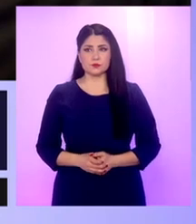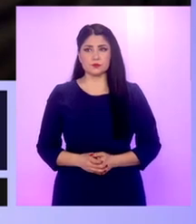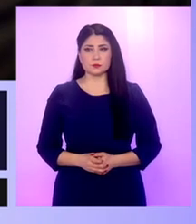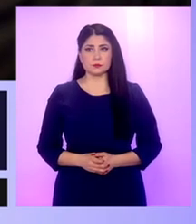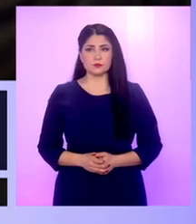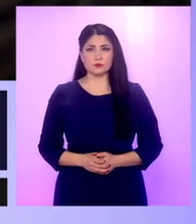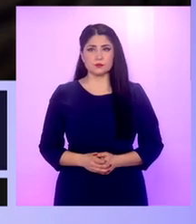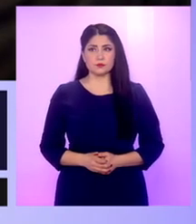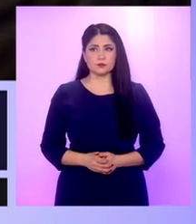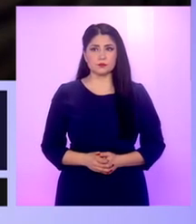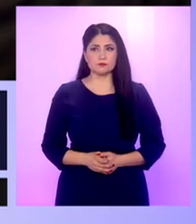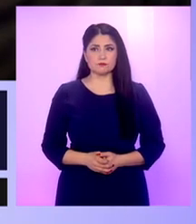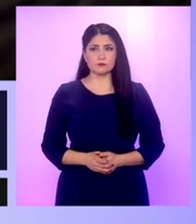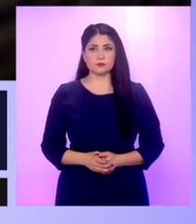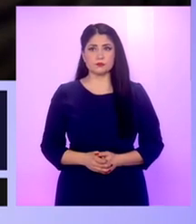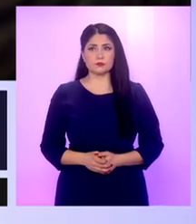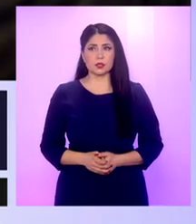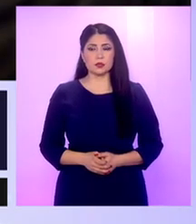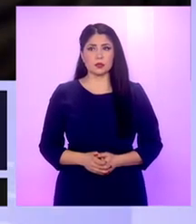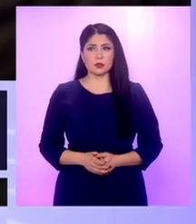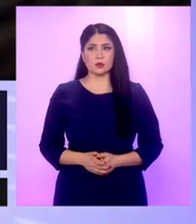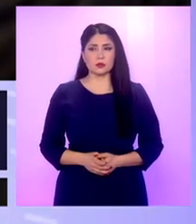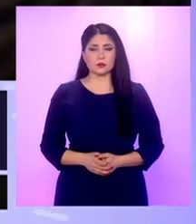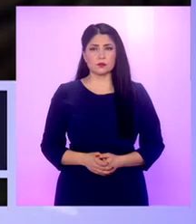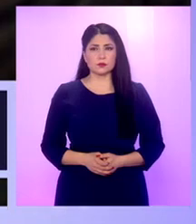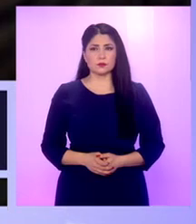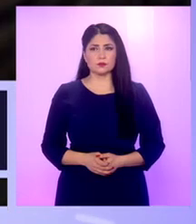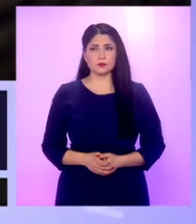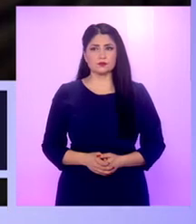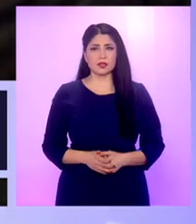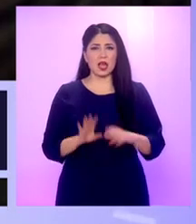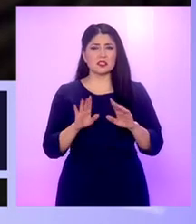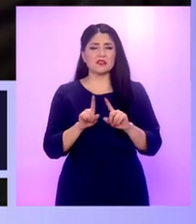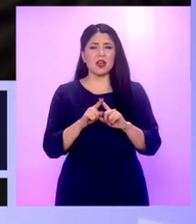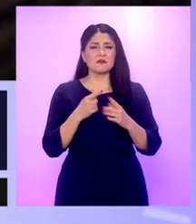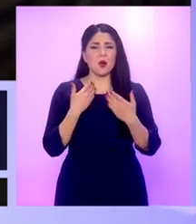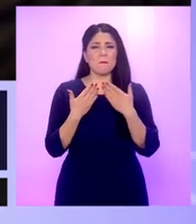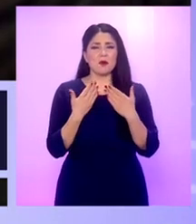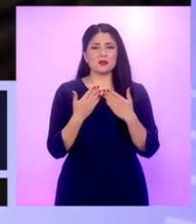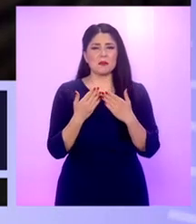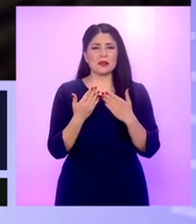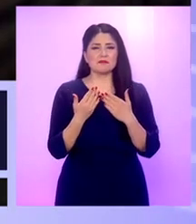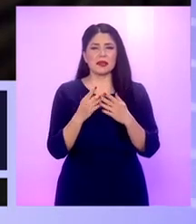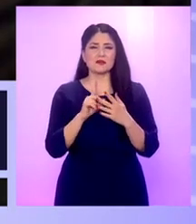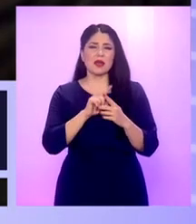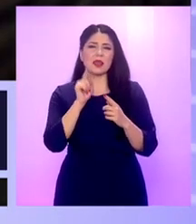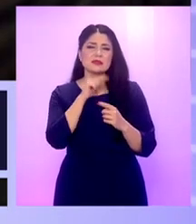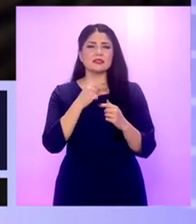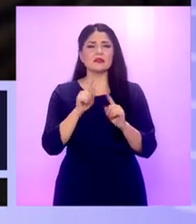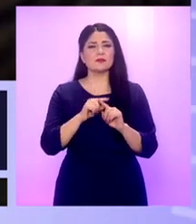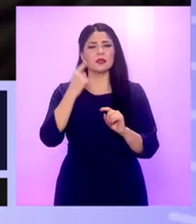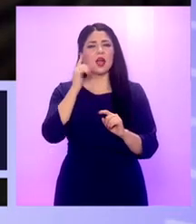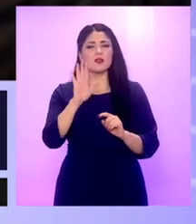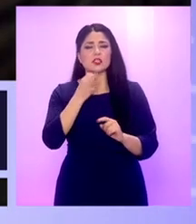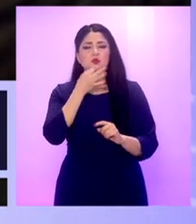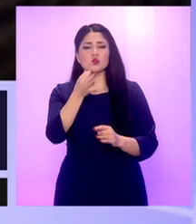mici, domnule Cojocaru și stimate doamne, mici, meschine, de aceea spun politician